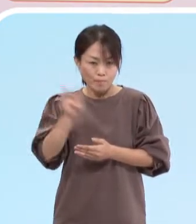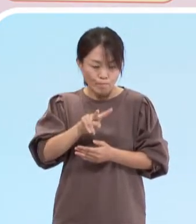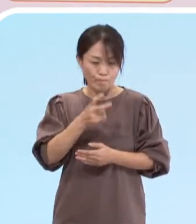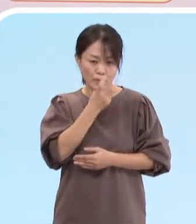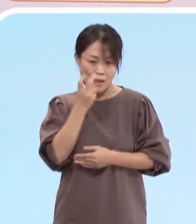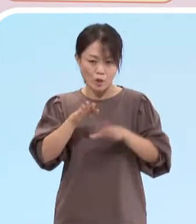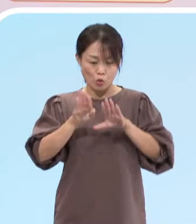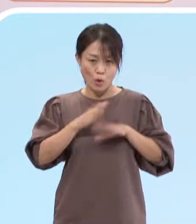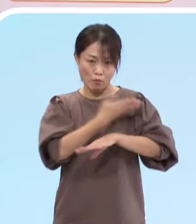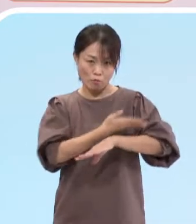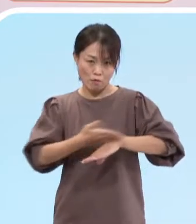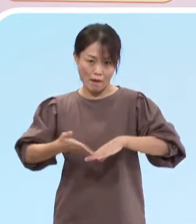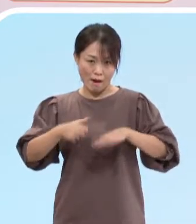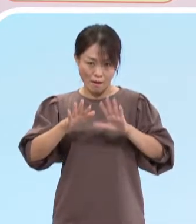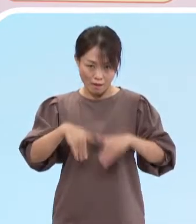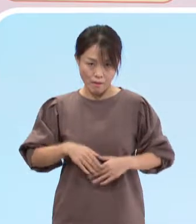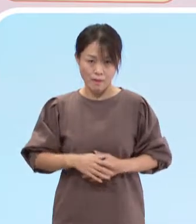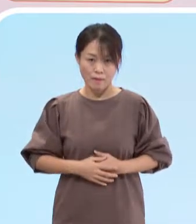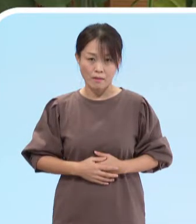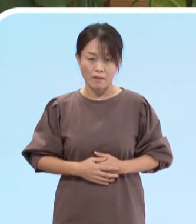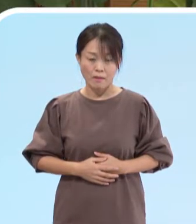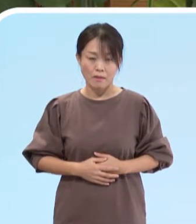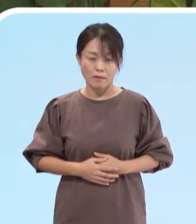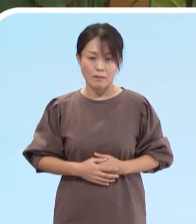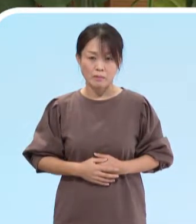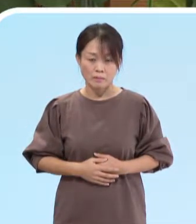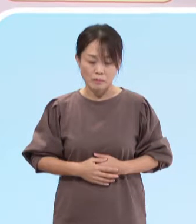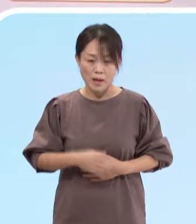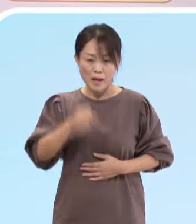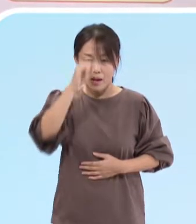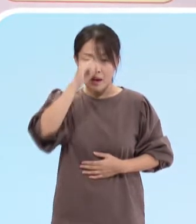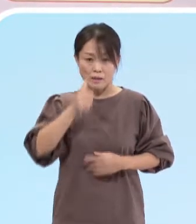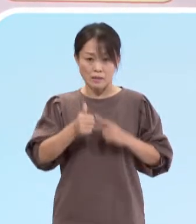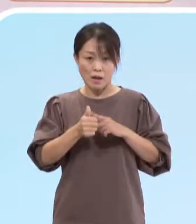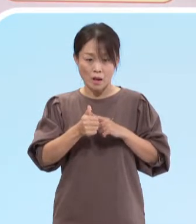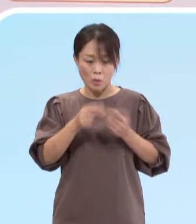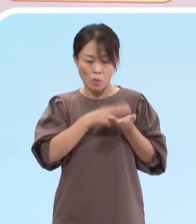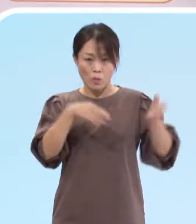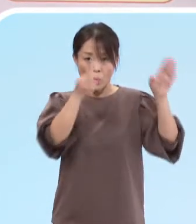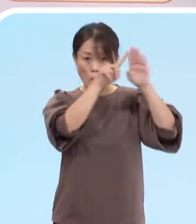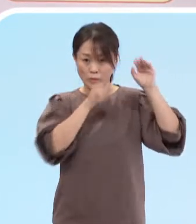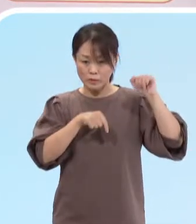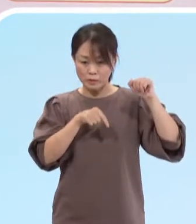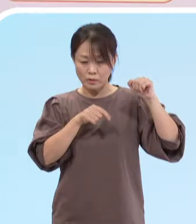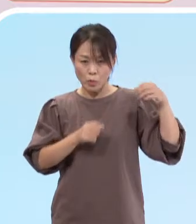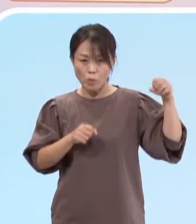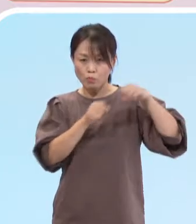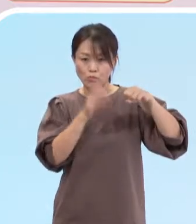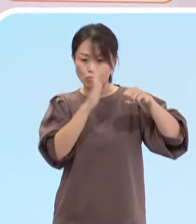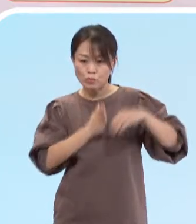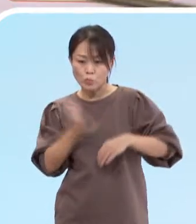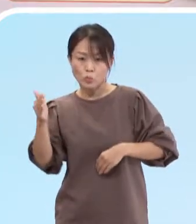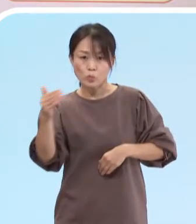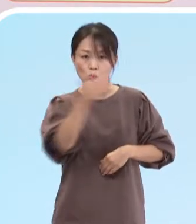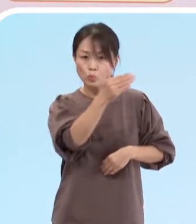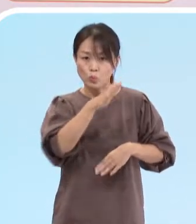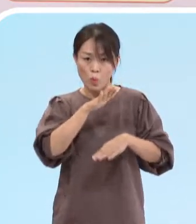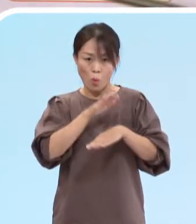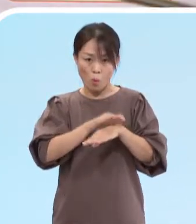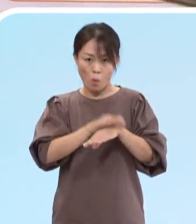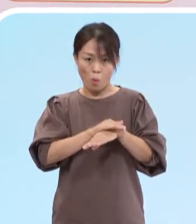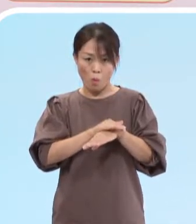申し上げて検査をしていたというのが今までです。すなわち患者さんと医療機関の間にですね、こういう行政機関